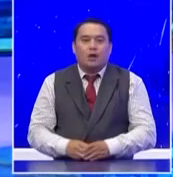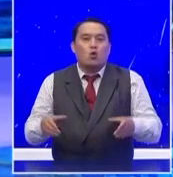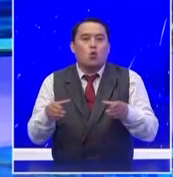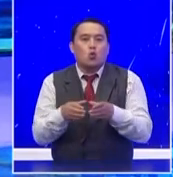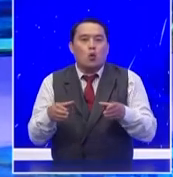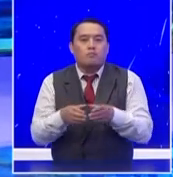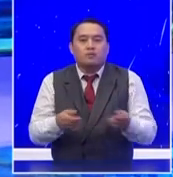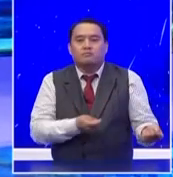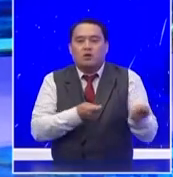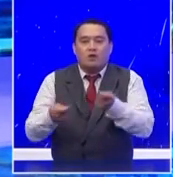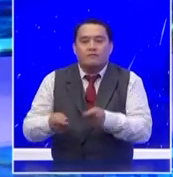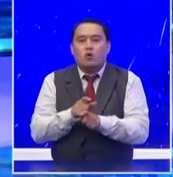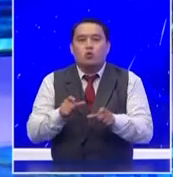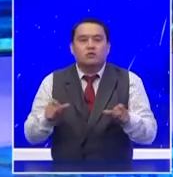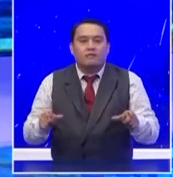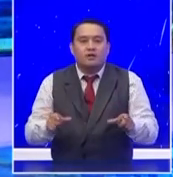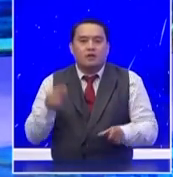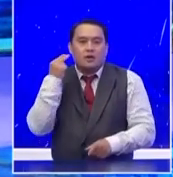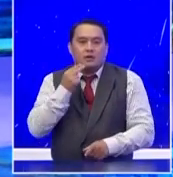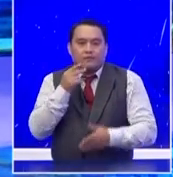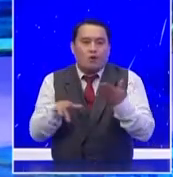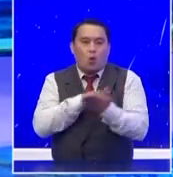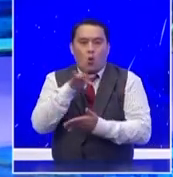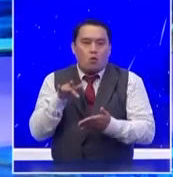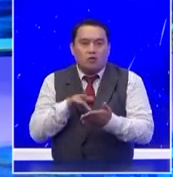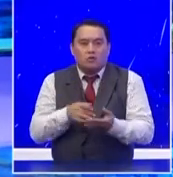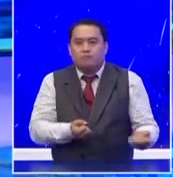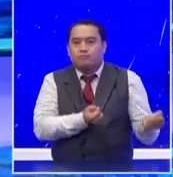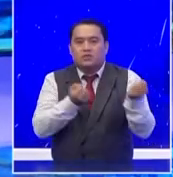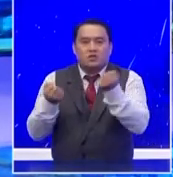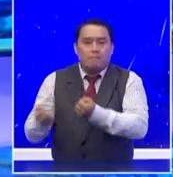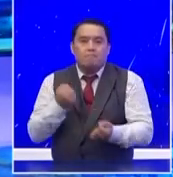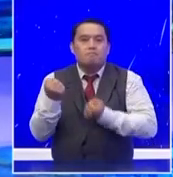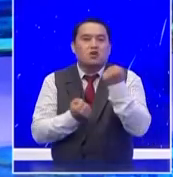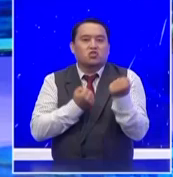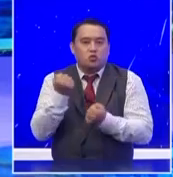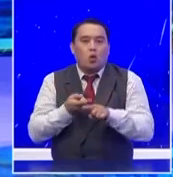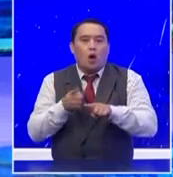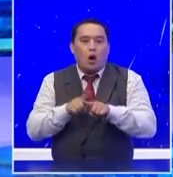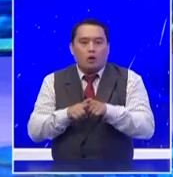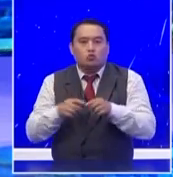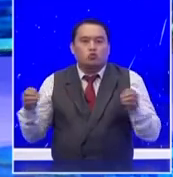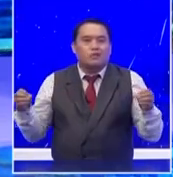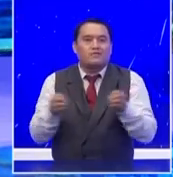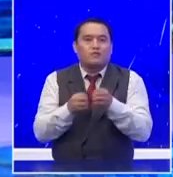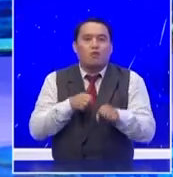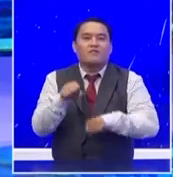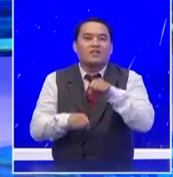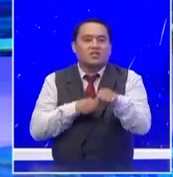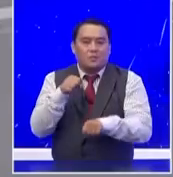Группа курьеров в китайском городе Ханчжоу, провинции Чжэцзянь, подняла и перенесла автомобиль, который наехал на